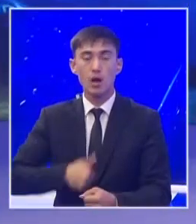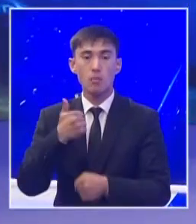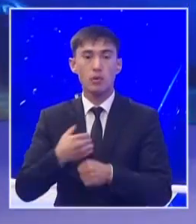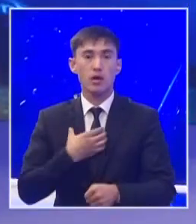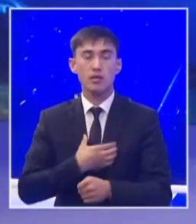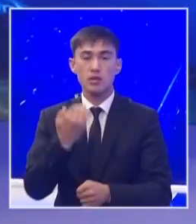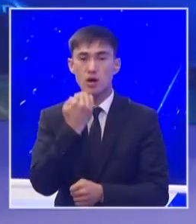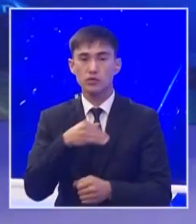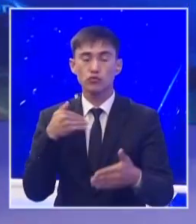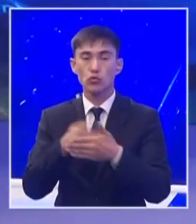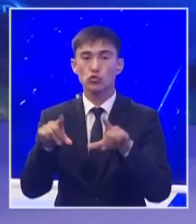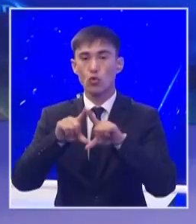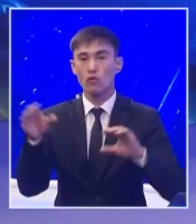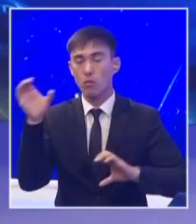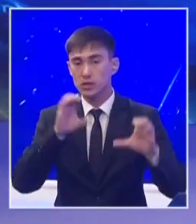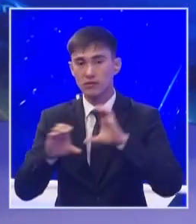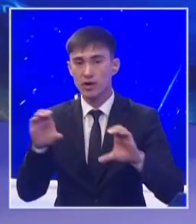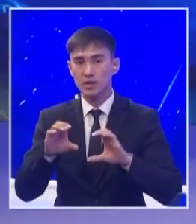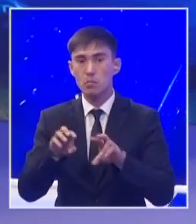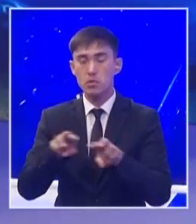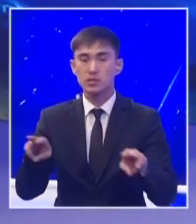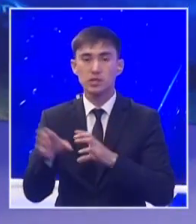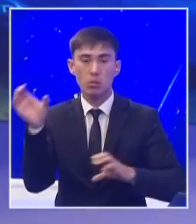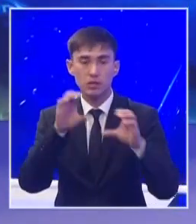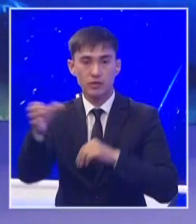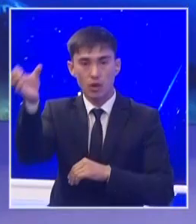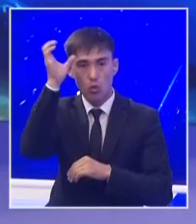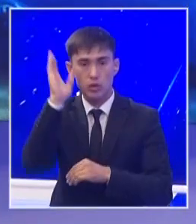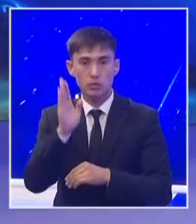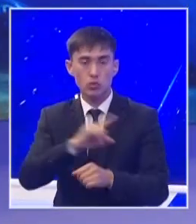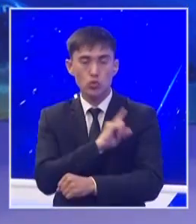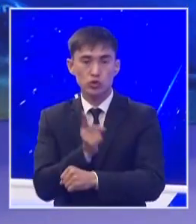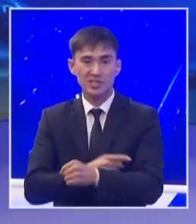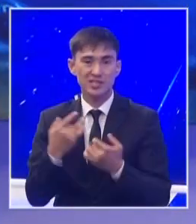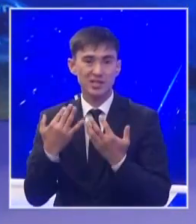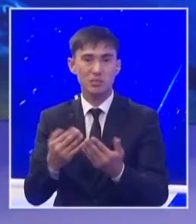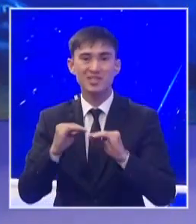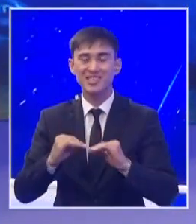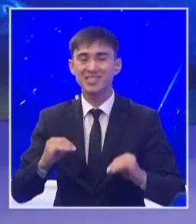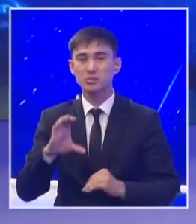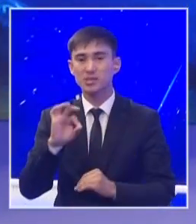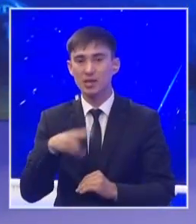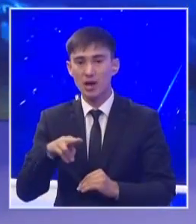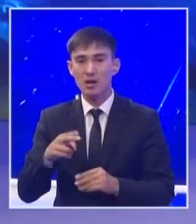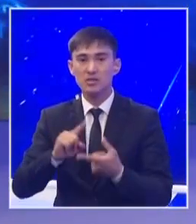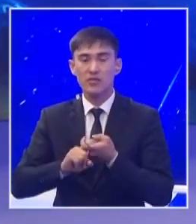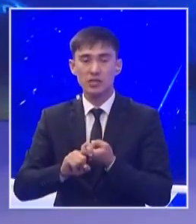Приоритет – качеству дошкольного образования. Министерство образования и науки намерено усилить требования к детским садам.